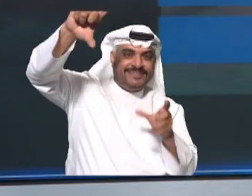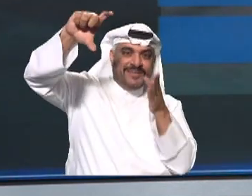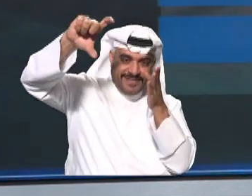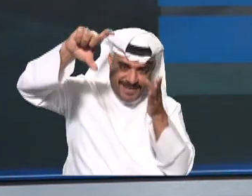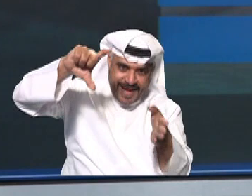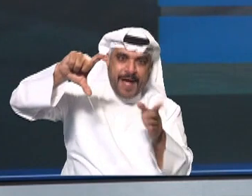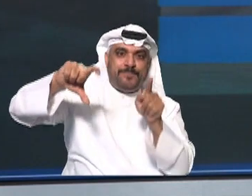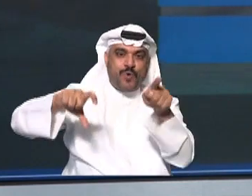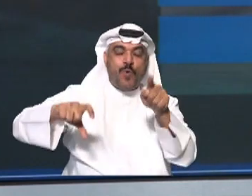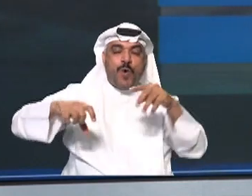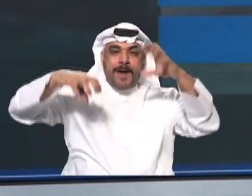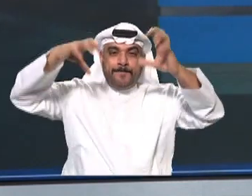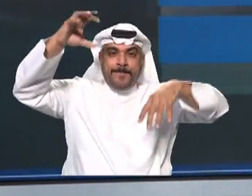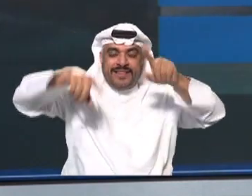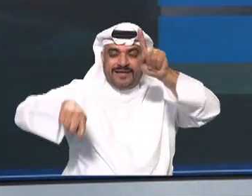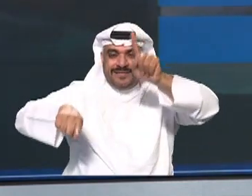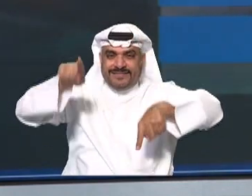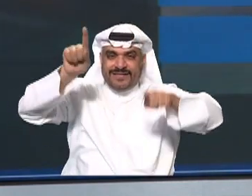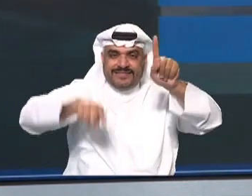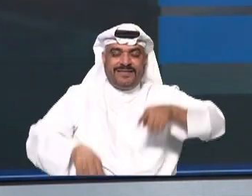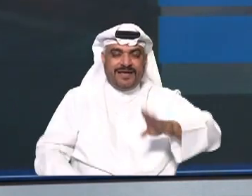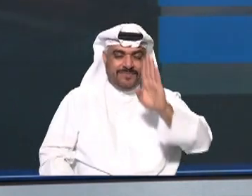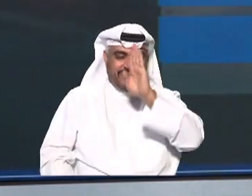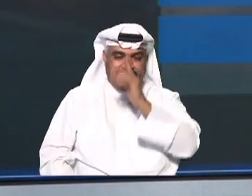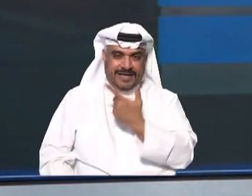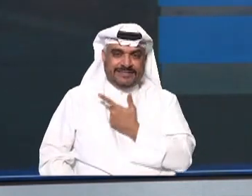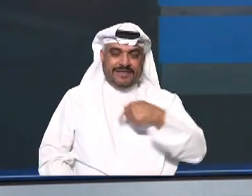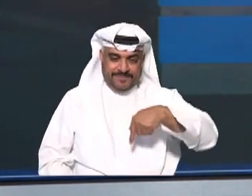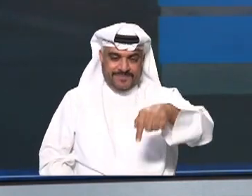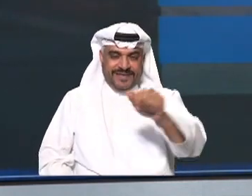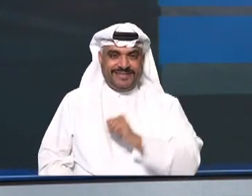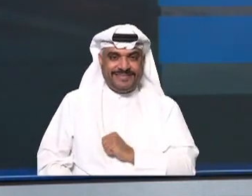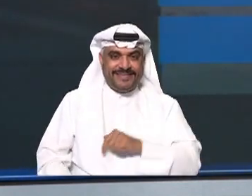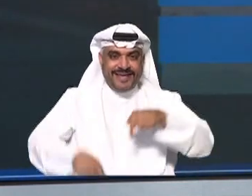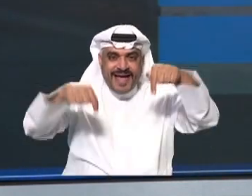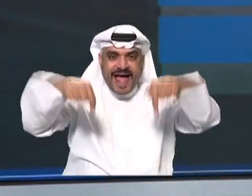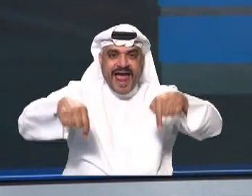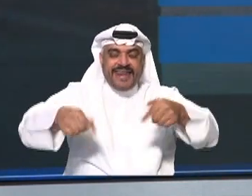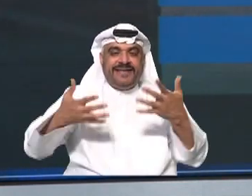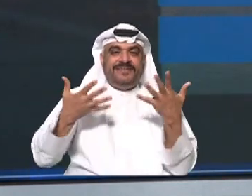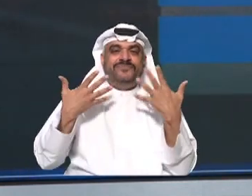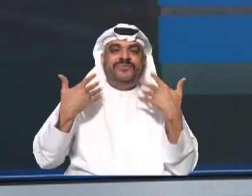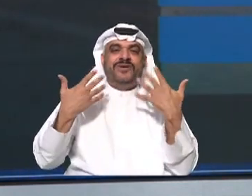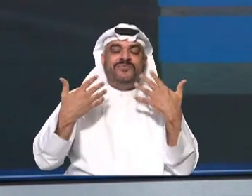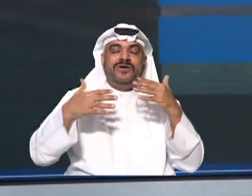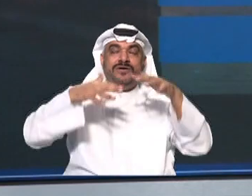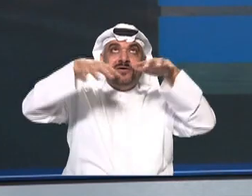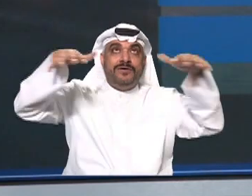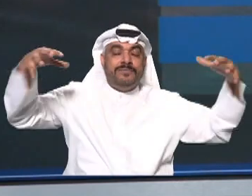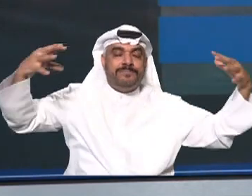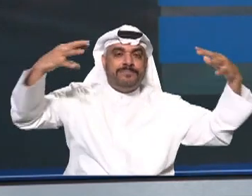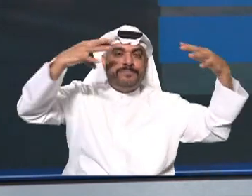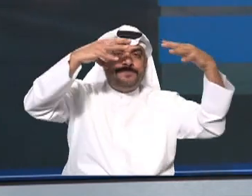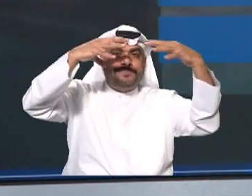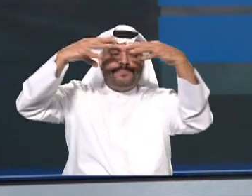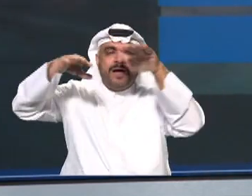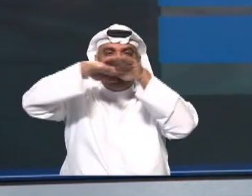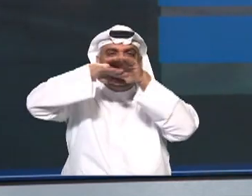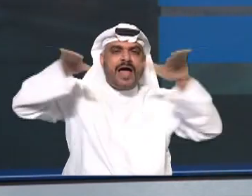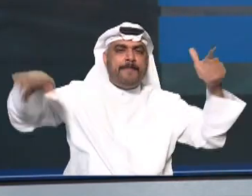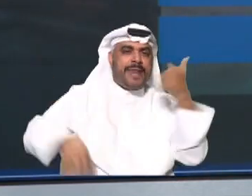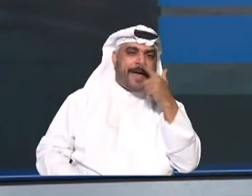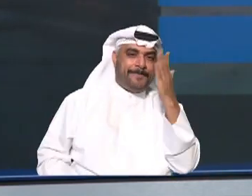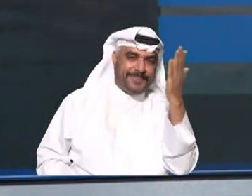إلى أمطار متفرقة خلال الأيام القليلة القادمة. الأجواء الحالية في مدينة الكويت السماء غائمة جزئيا، استمرار في